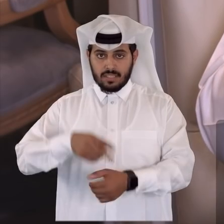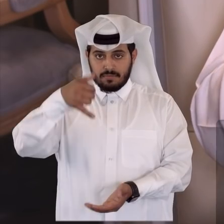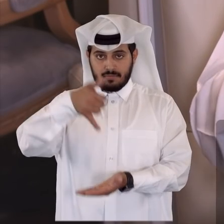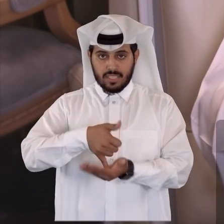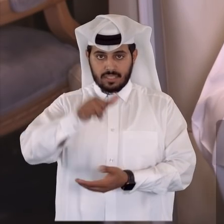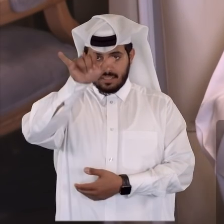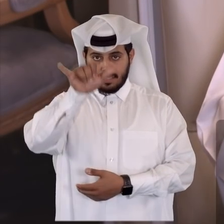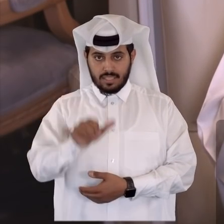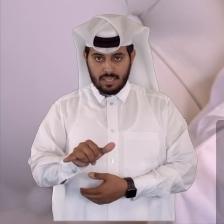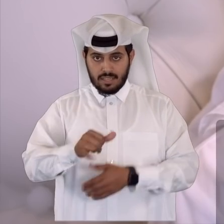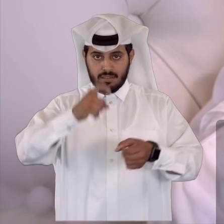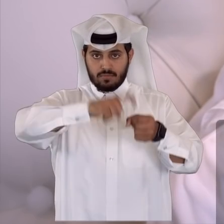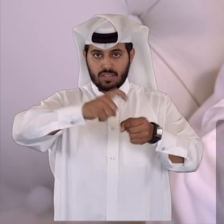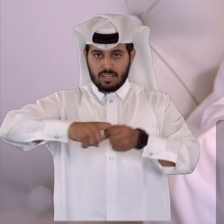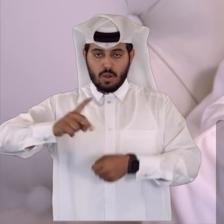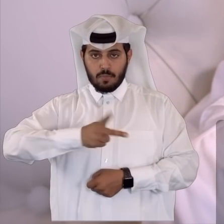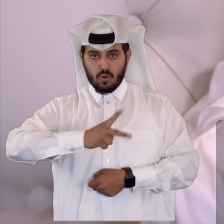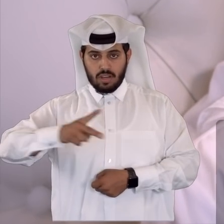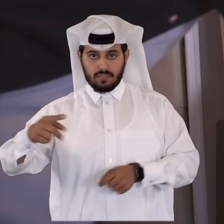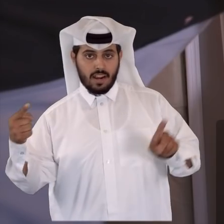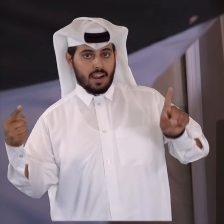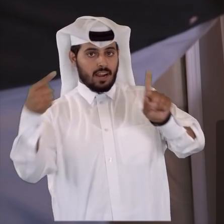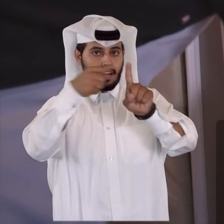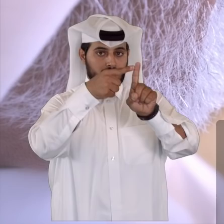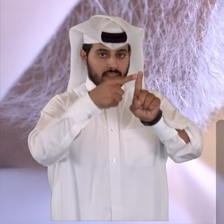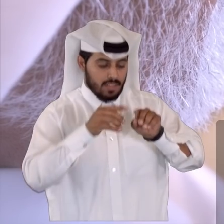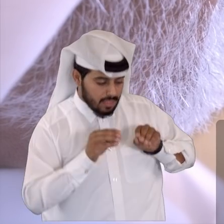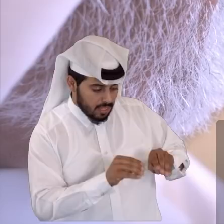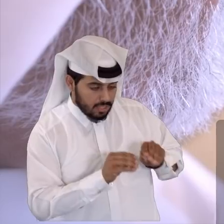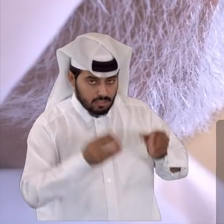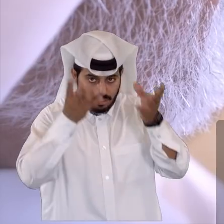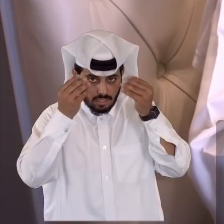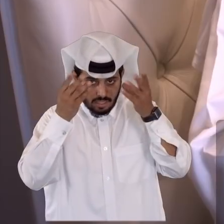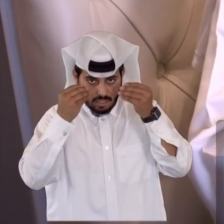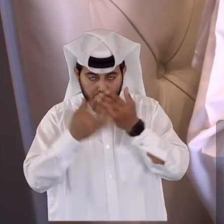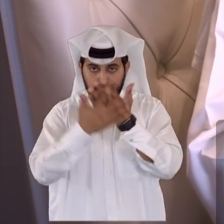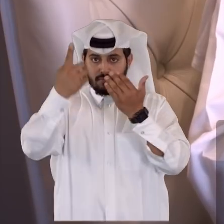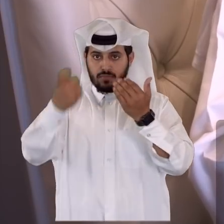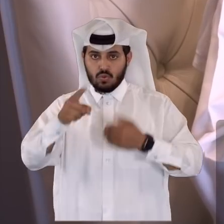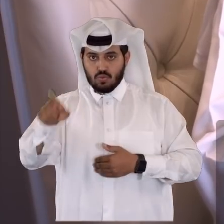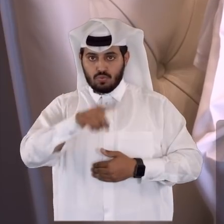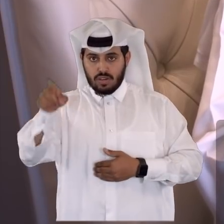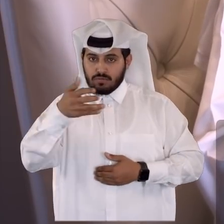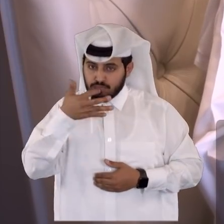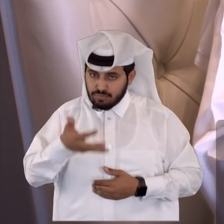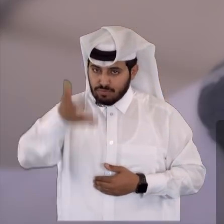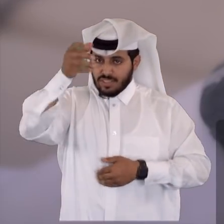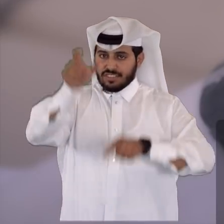كما عمل مركز مدى بشكل وثيق مع شركائه لتمكين 2900 شخص من ذوي